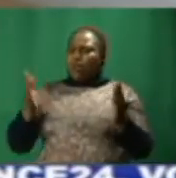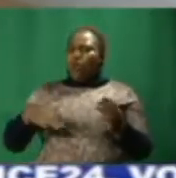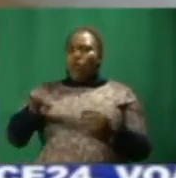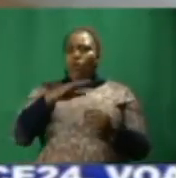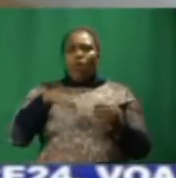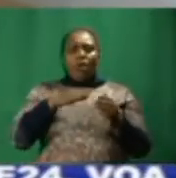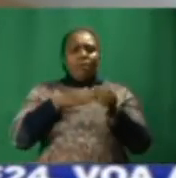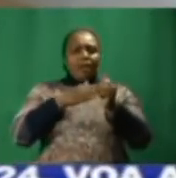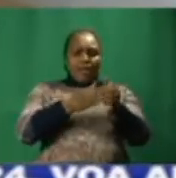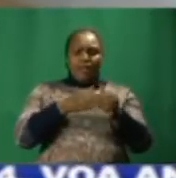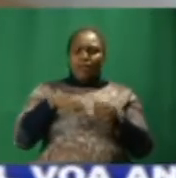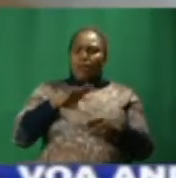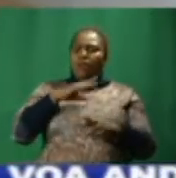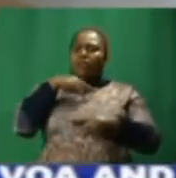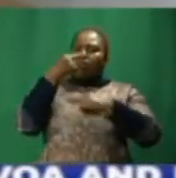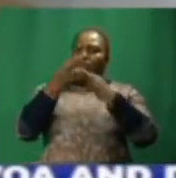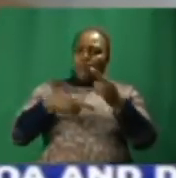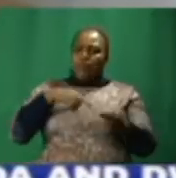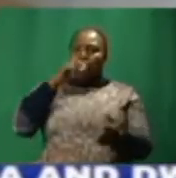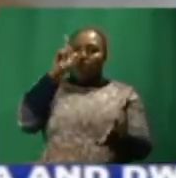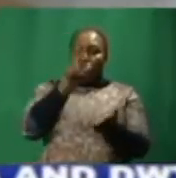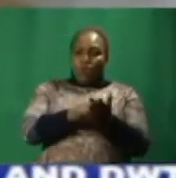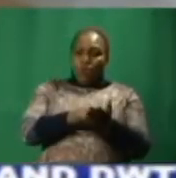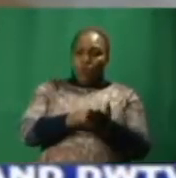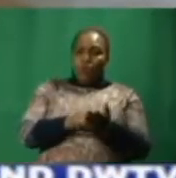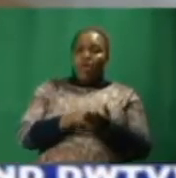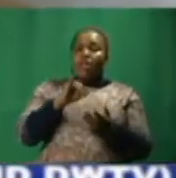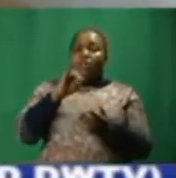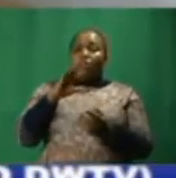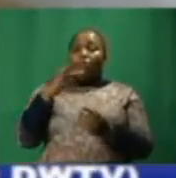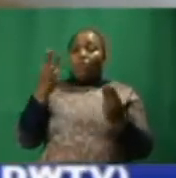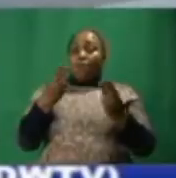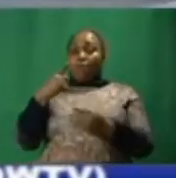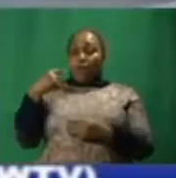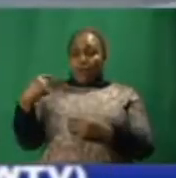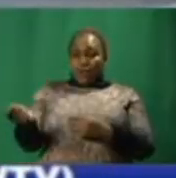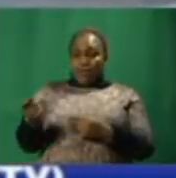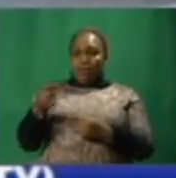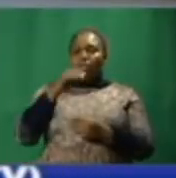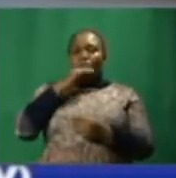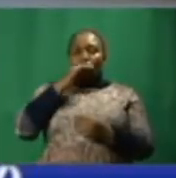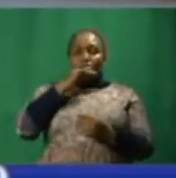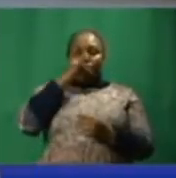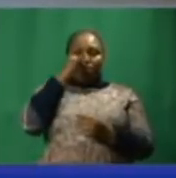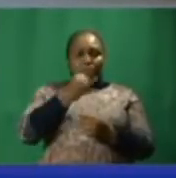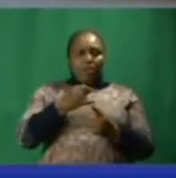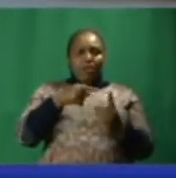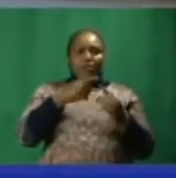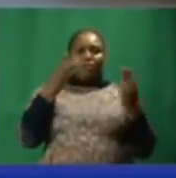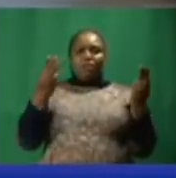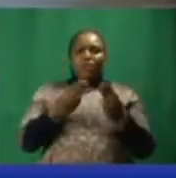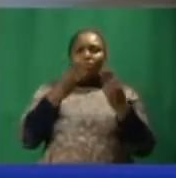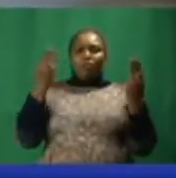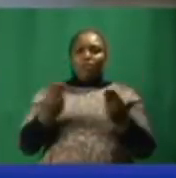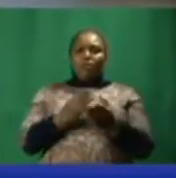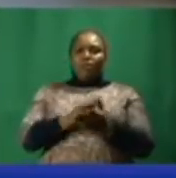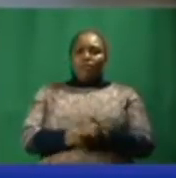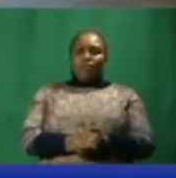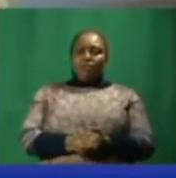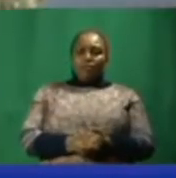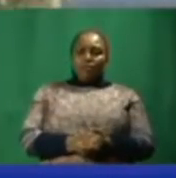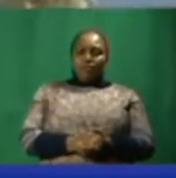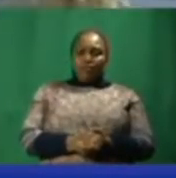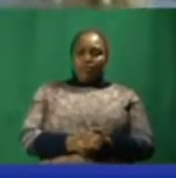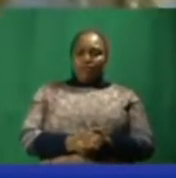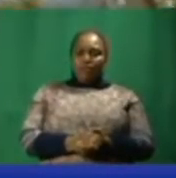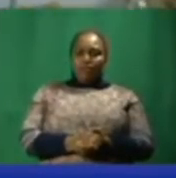abawuhloniphe lo mthetho. Uthi labangenti njengalokhu litiko lwetempilo lisho bayaganga. Etindzaba Eswatini TV, kubika Fortune